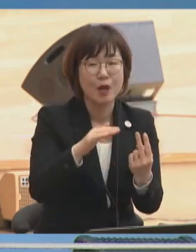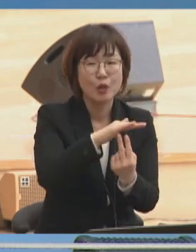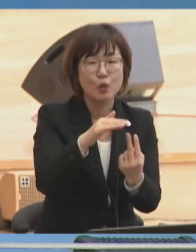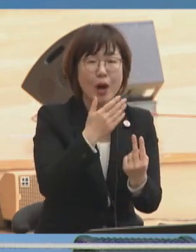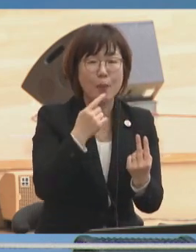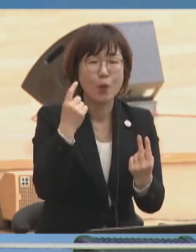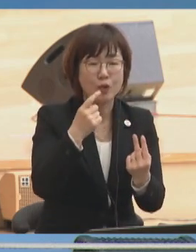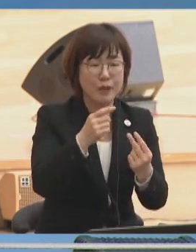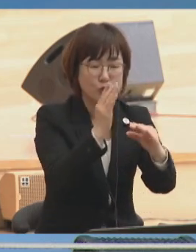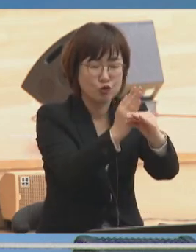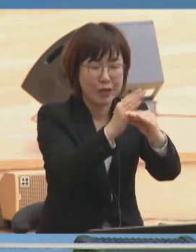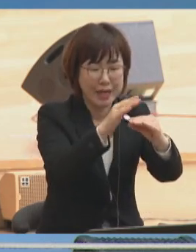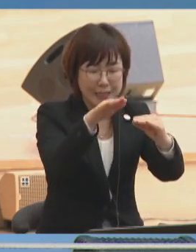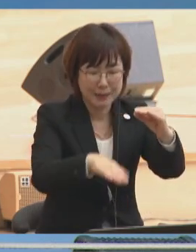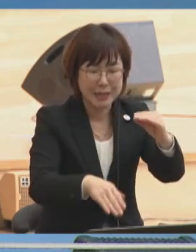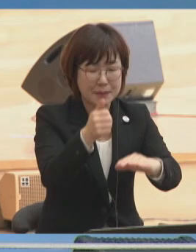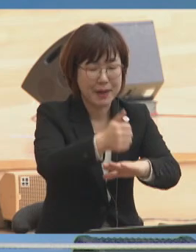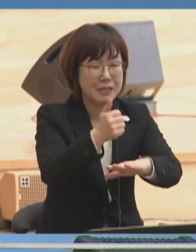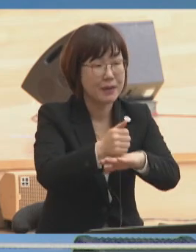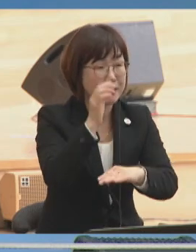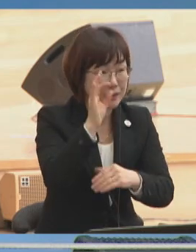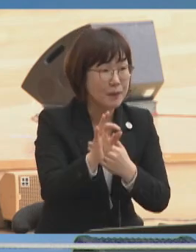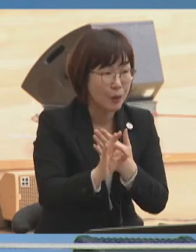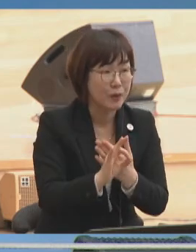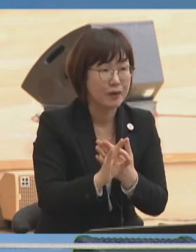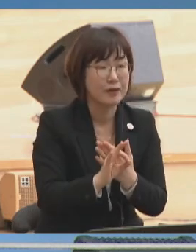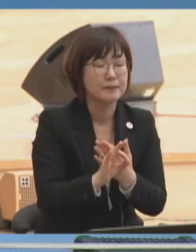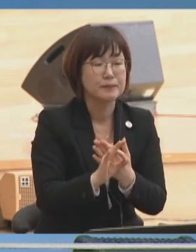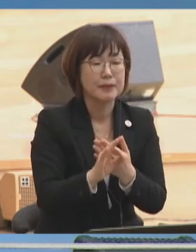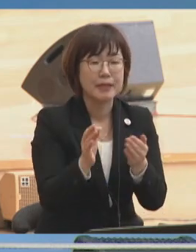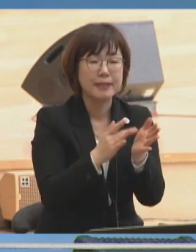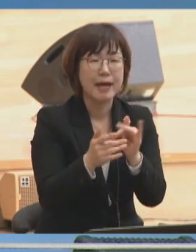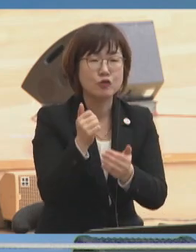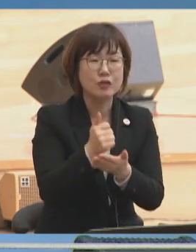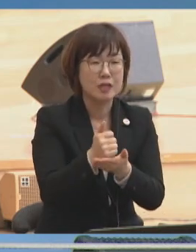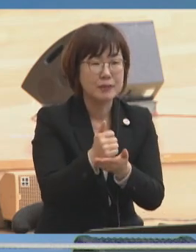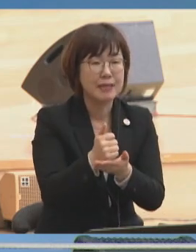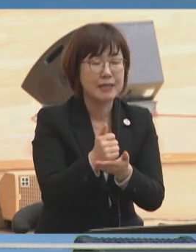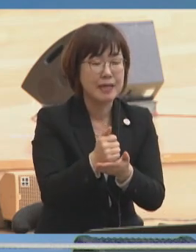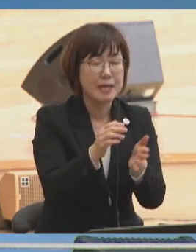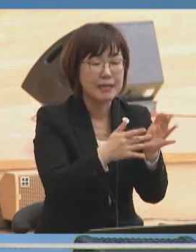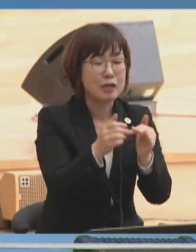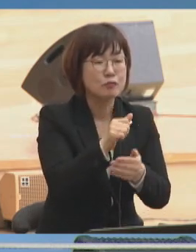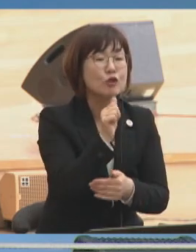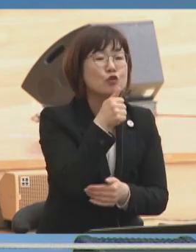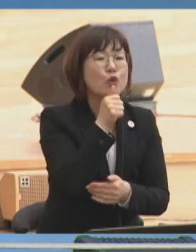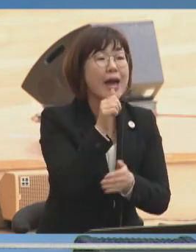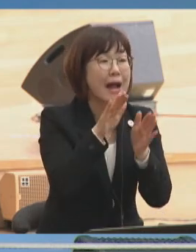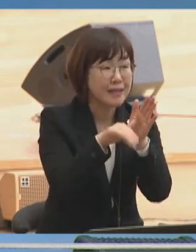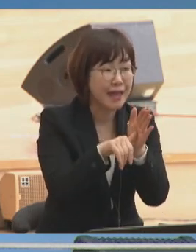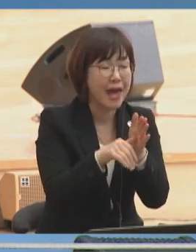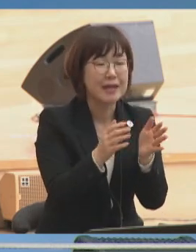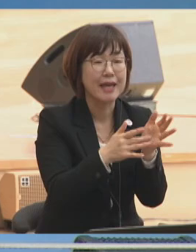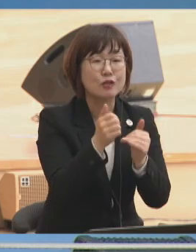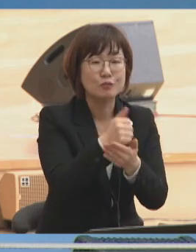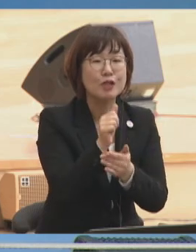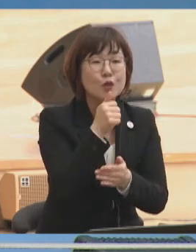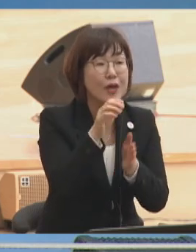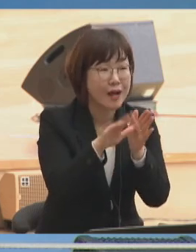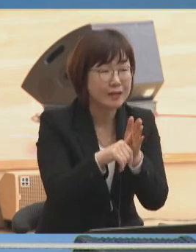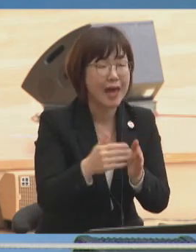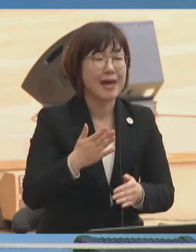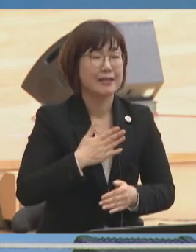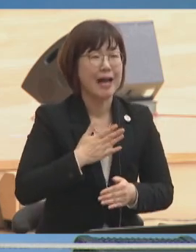후반부, 중후반부터 가면 예수님이 나는 무엇 무엇이다라고 나의 정체성을 드러내는